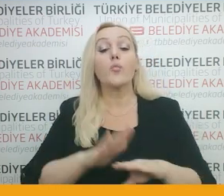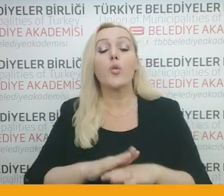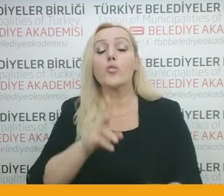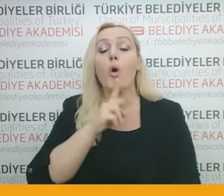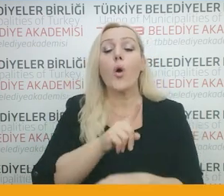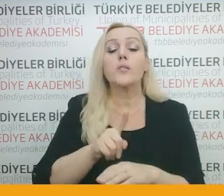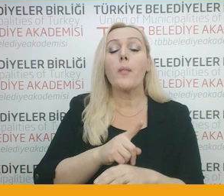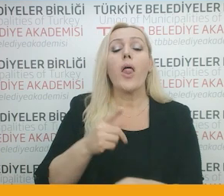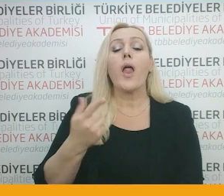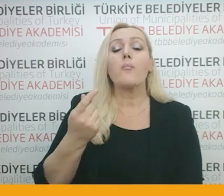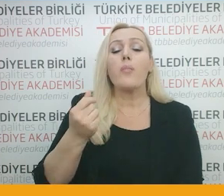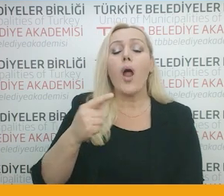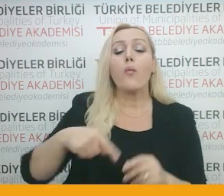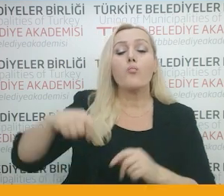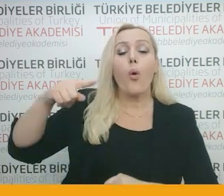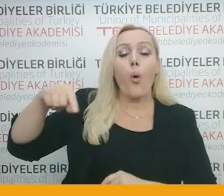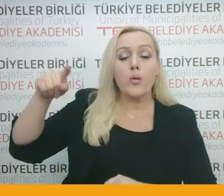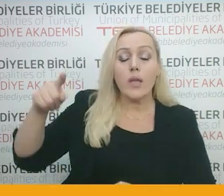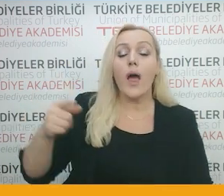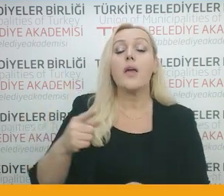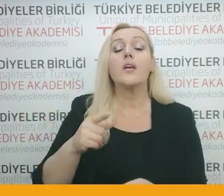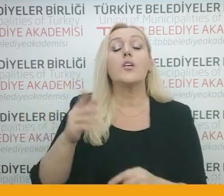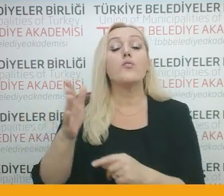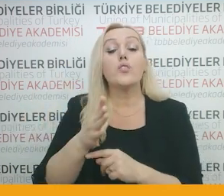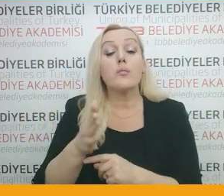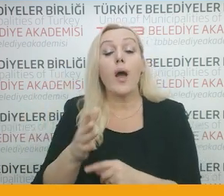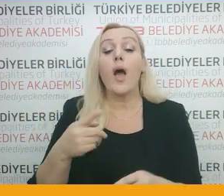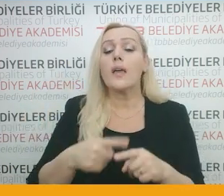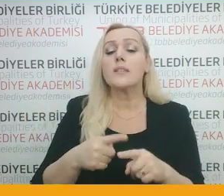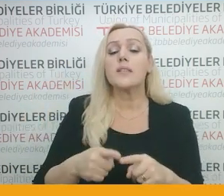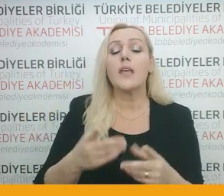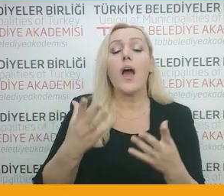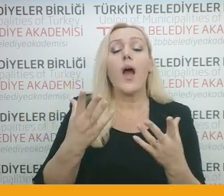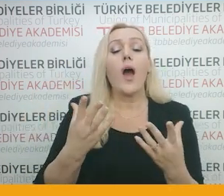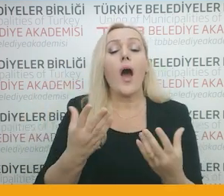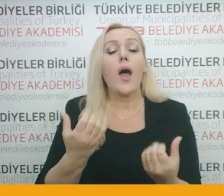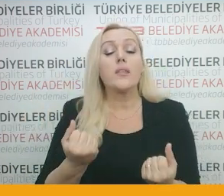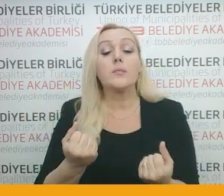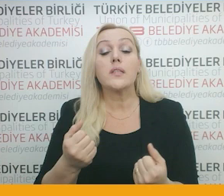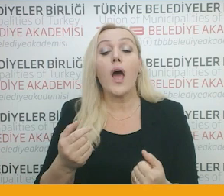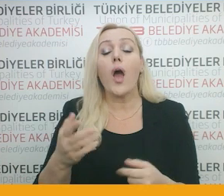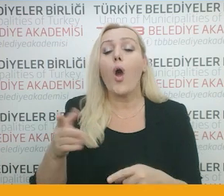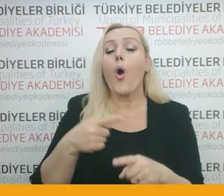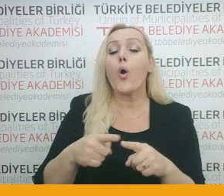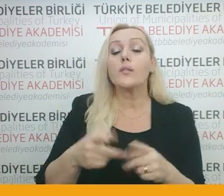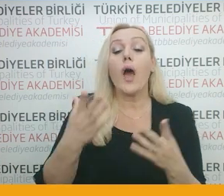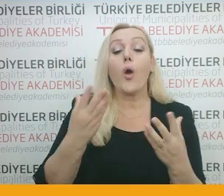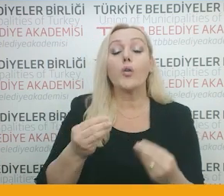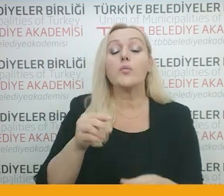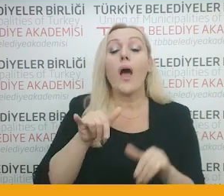gelen, mesela borsada bir şirketin hissesini aldığımız zaman, bir firmaya ortak olduğumuz zaman aynı anda 3 sıfatı